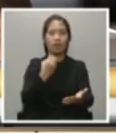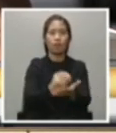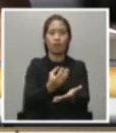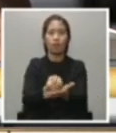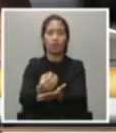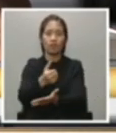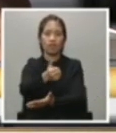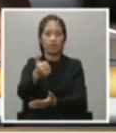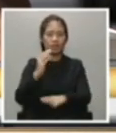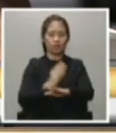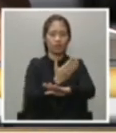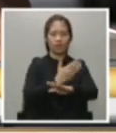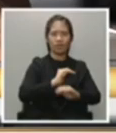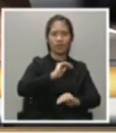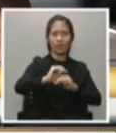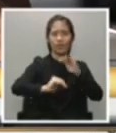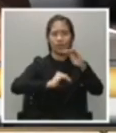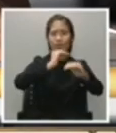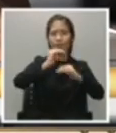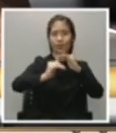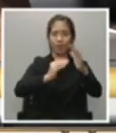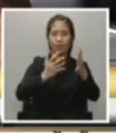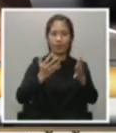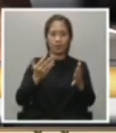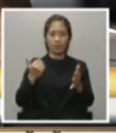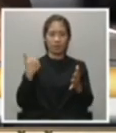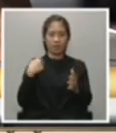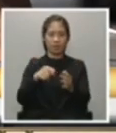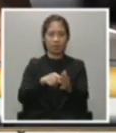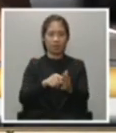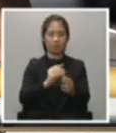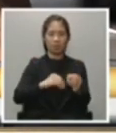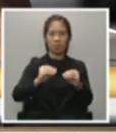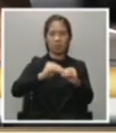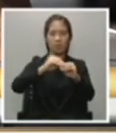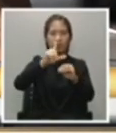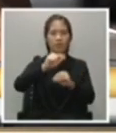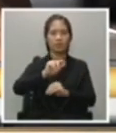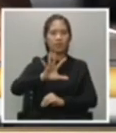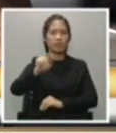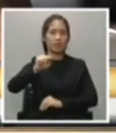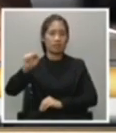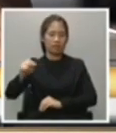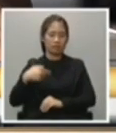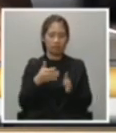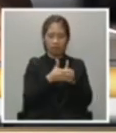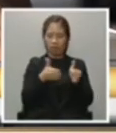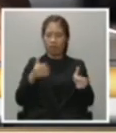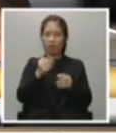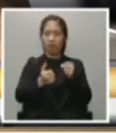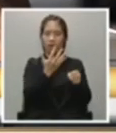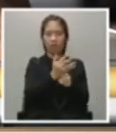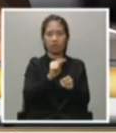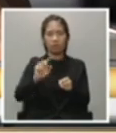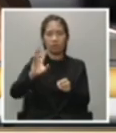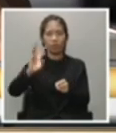ธุรกิจเติบโตกันอย่างก้าวหน้ามากกว่า 25% ตลอดระยะเวลา 5-6 ปีที่ท่านบริหารงานมา